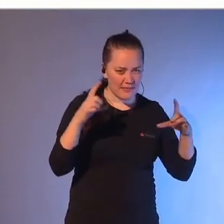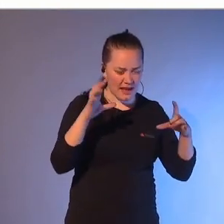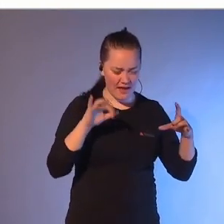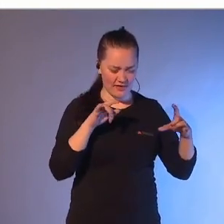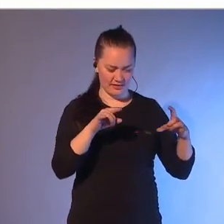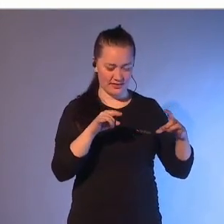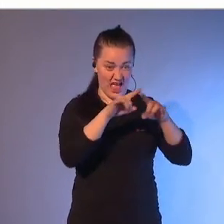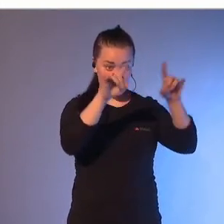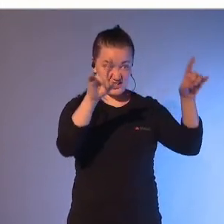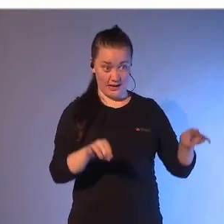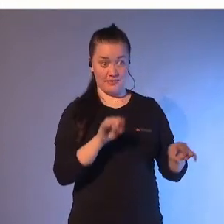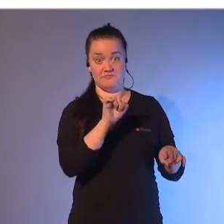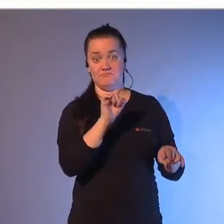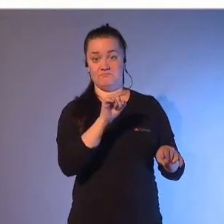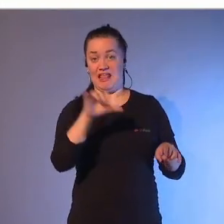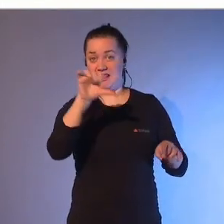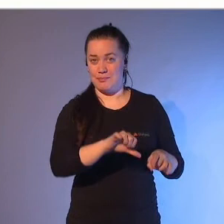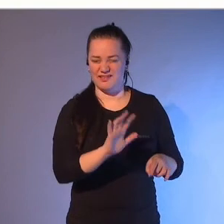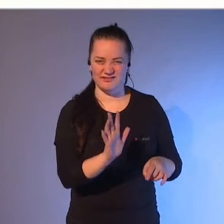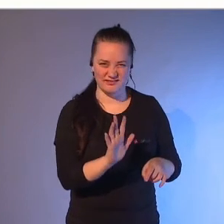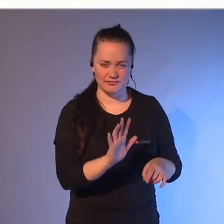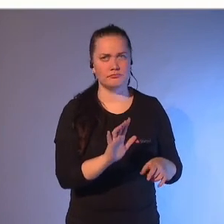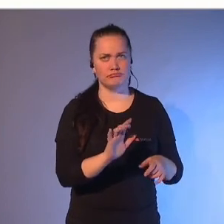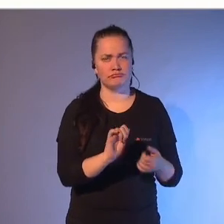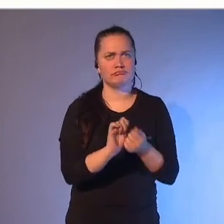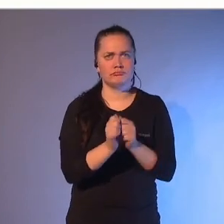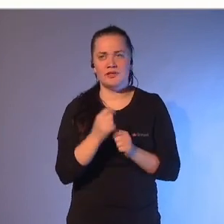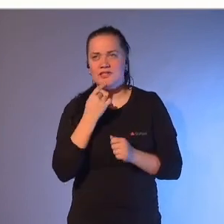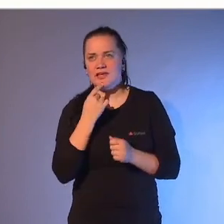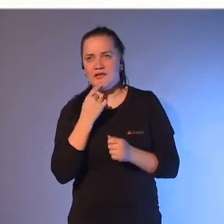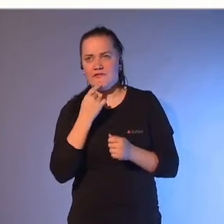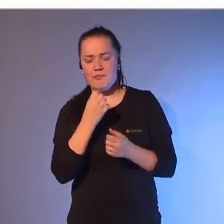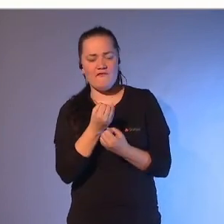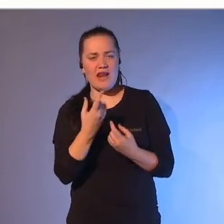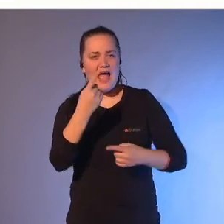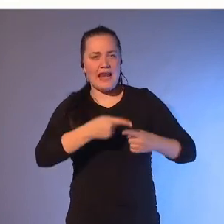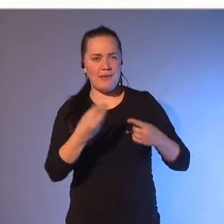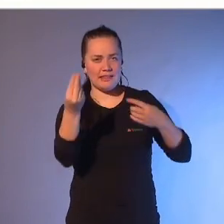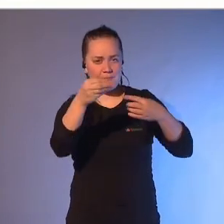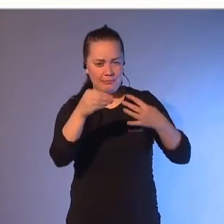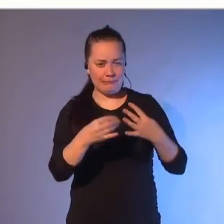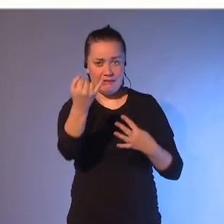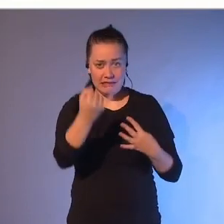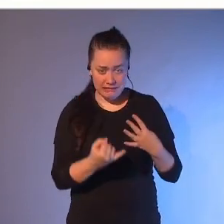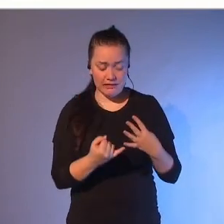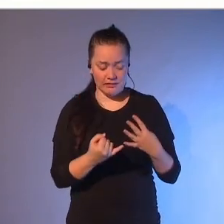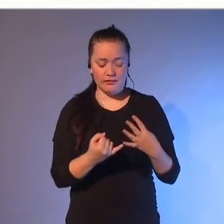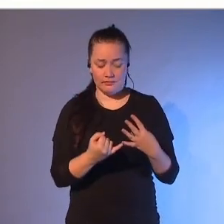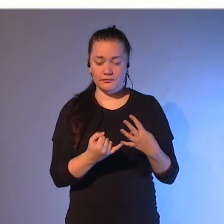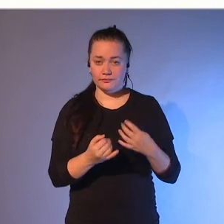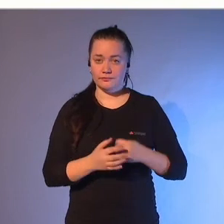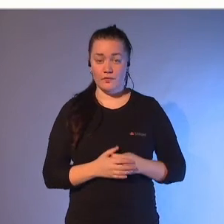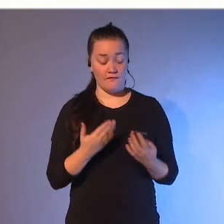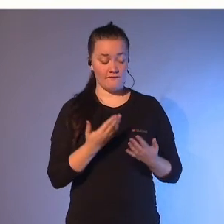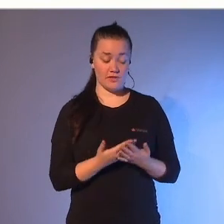det skjermen som da dreper, til å si at vi må ha med noen flere elementer inn I dette her, slik at vi da